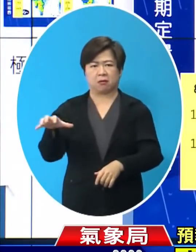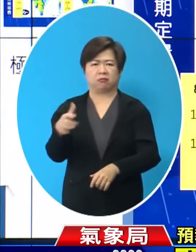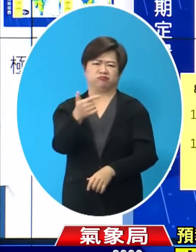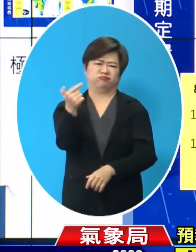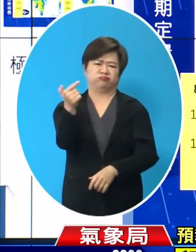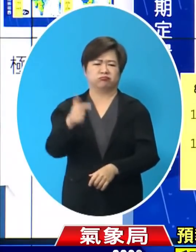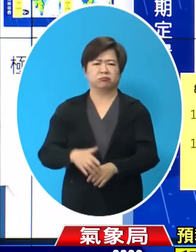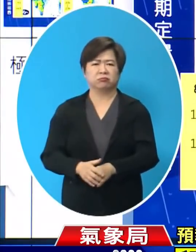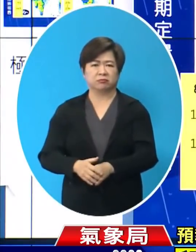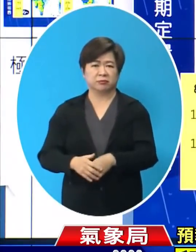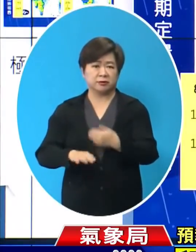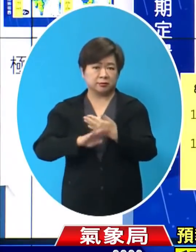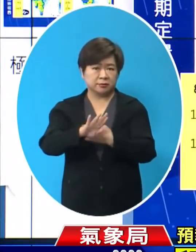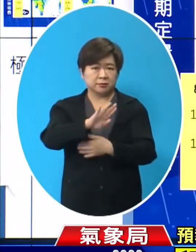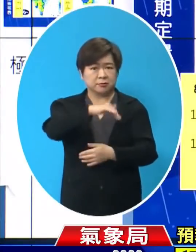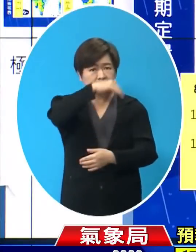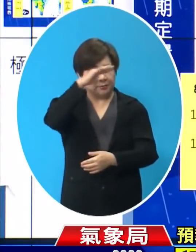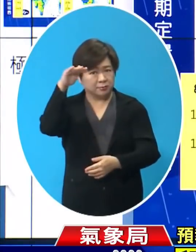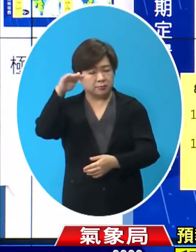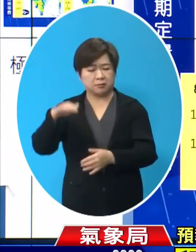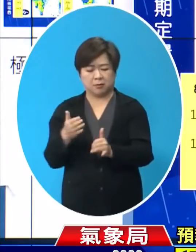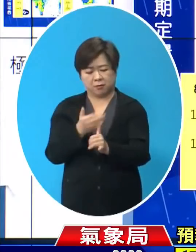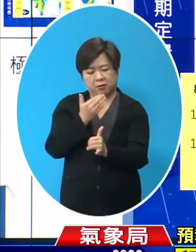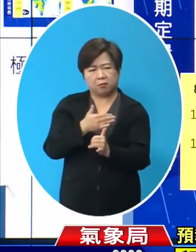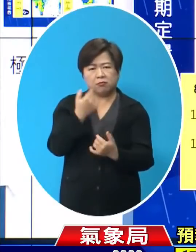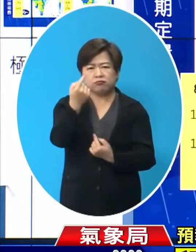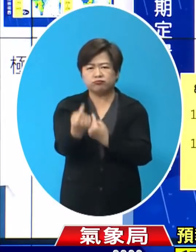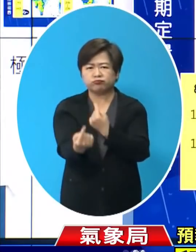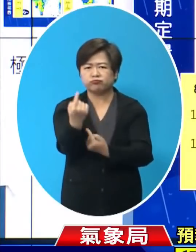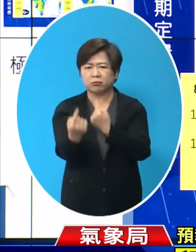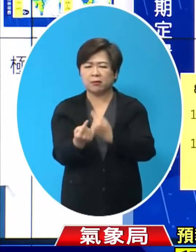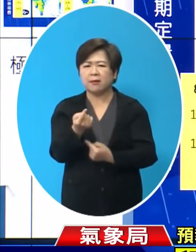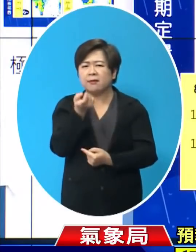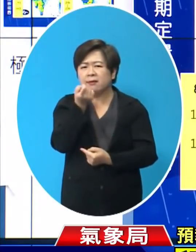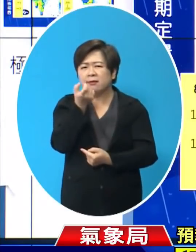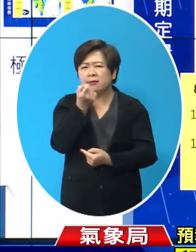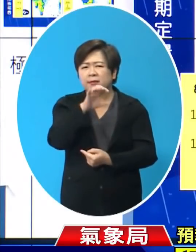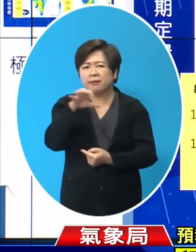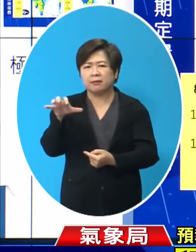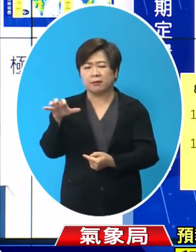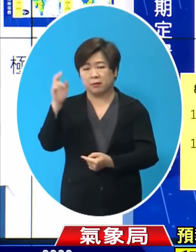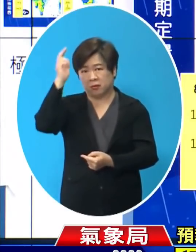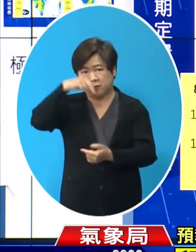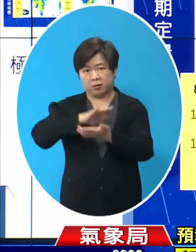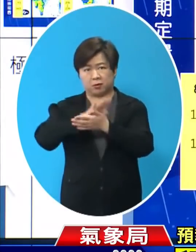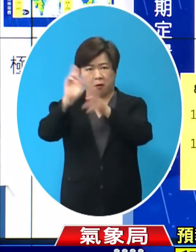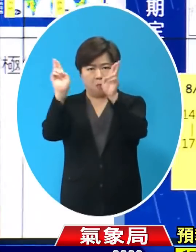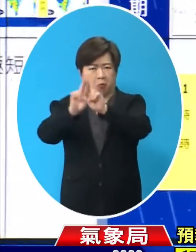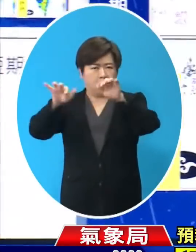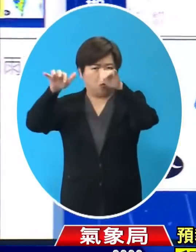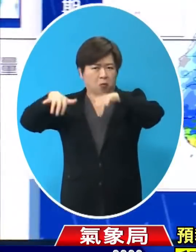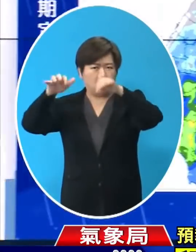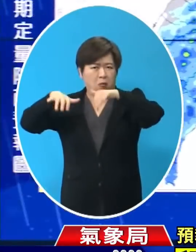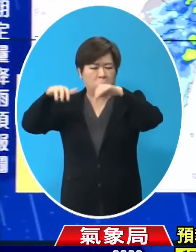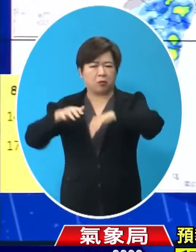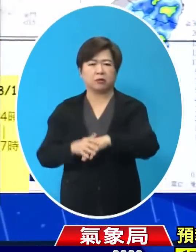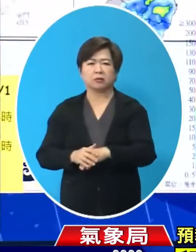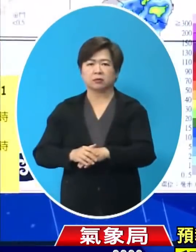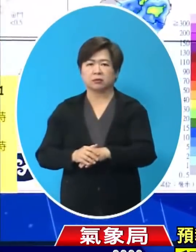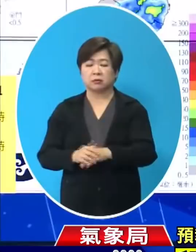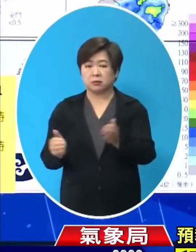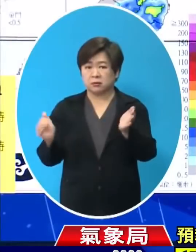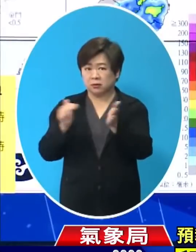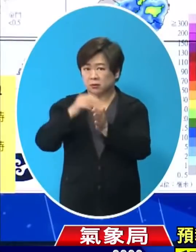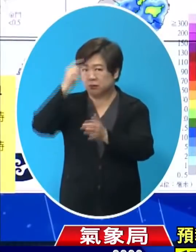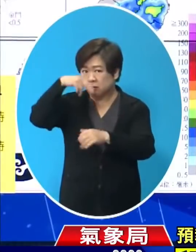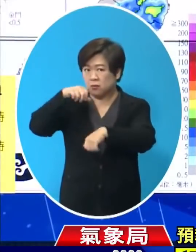较多的。其他地区山区跟北部地区会有些零星午后雷雨的现象，而这样子的现象到了今天的傍晚，